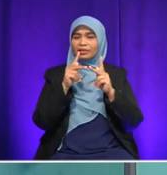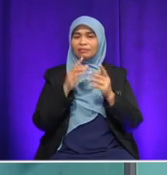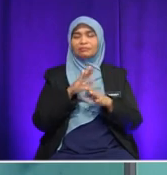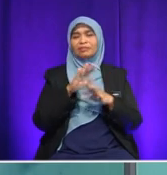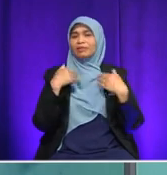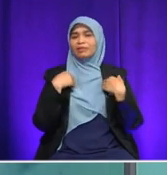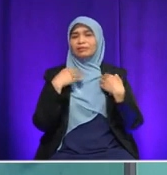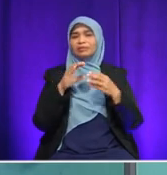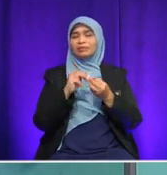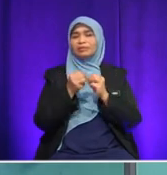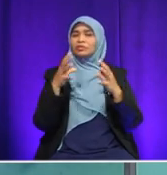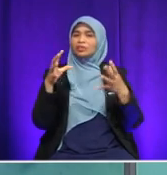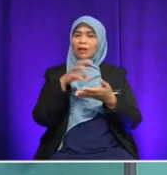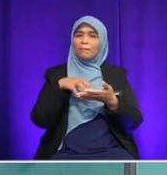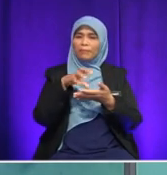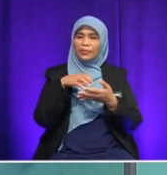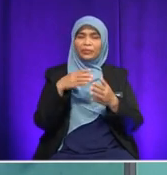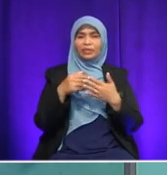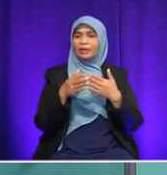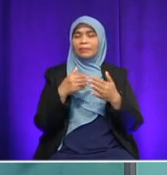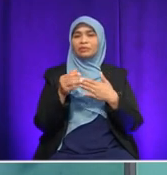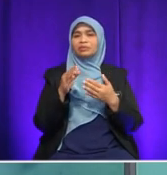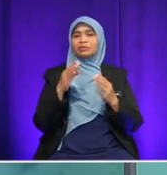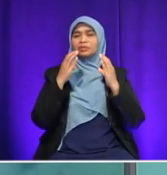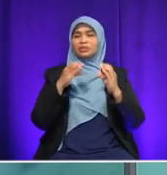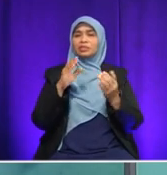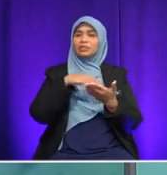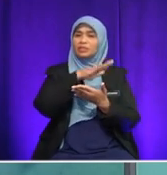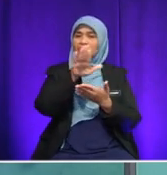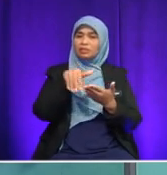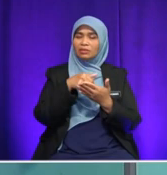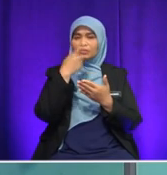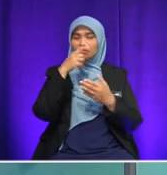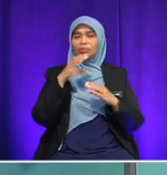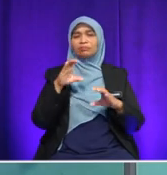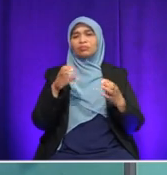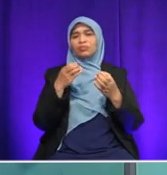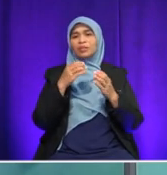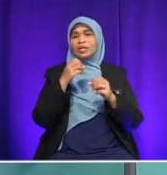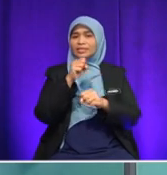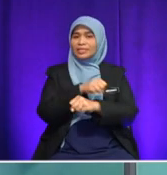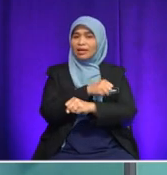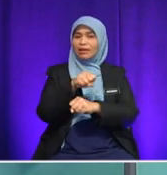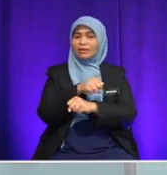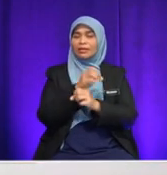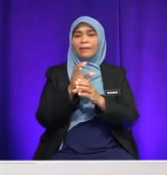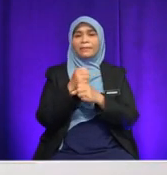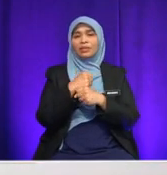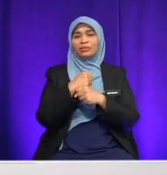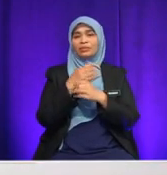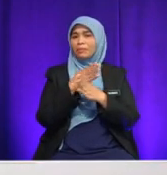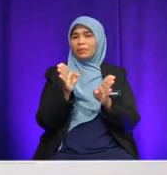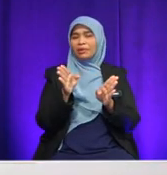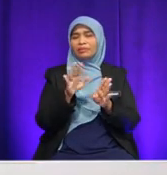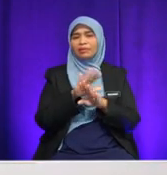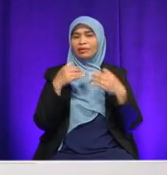masalah. Sebab secara keseluruhan untuk pembinaan sajak bentuknya adalah bebas. Dan tidak terikat